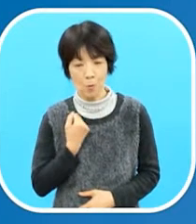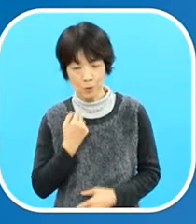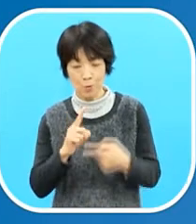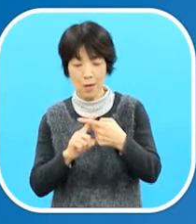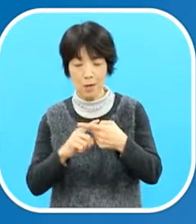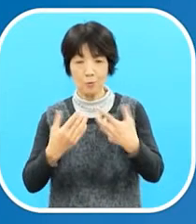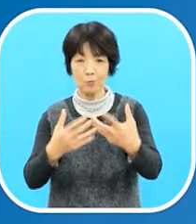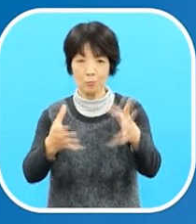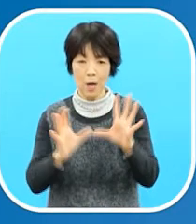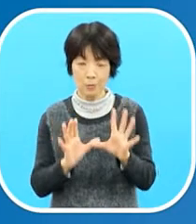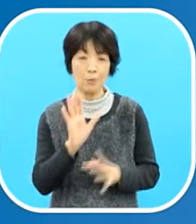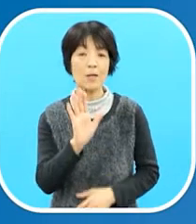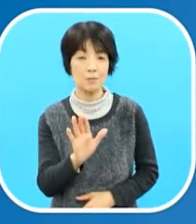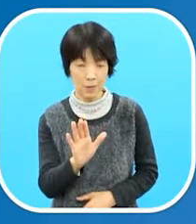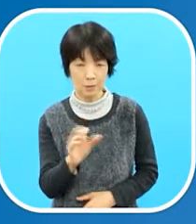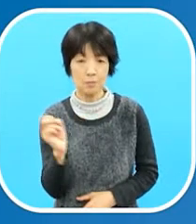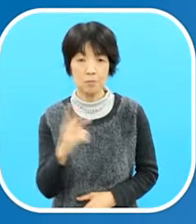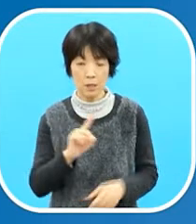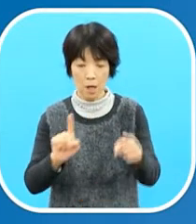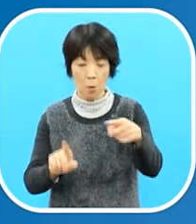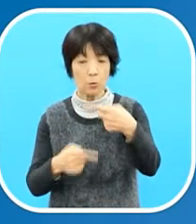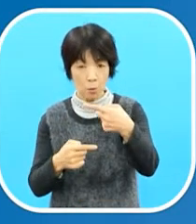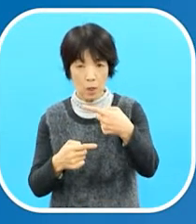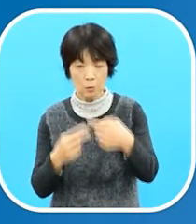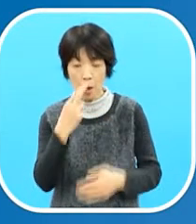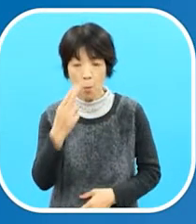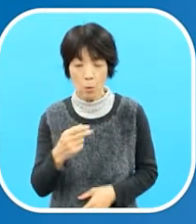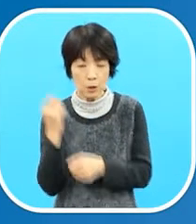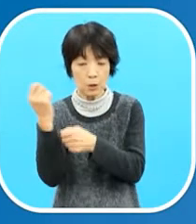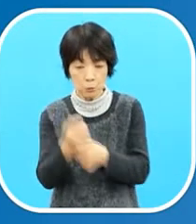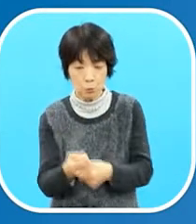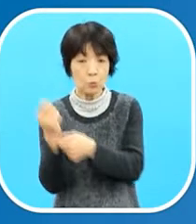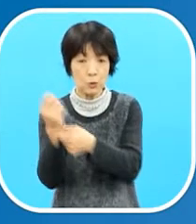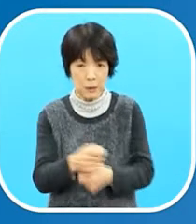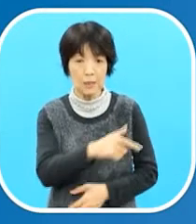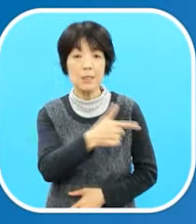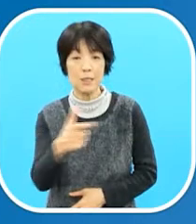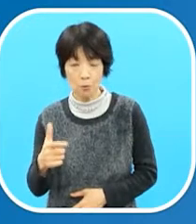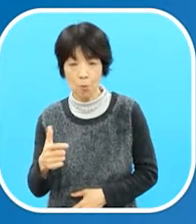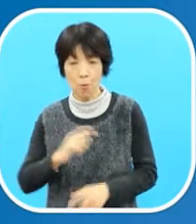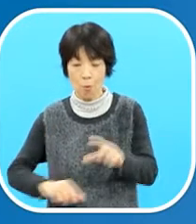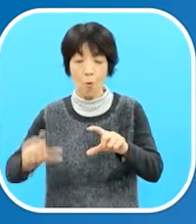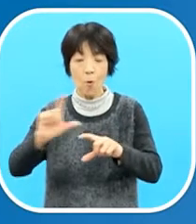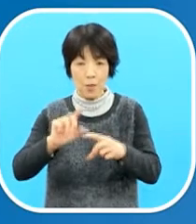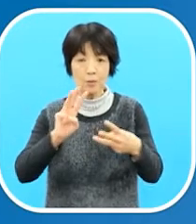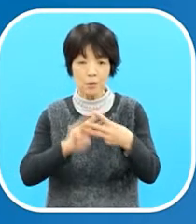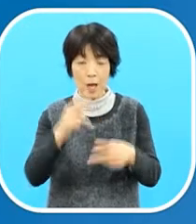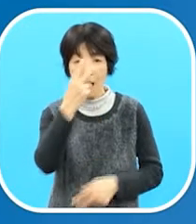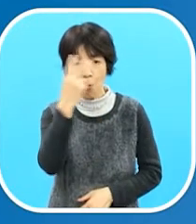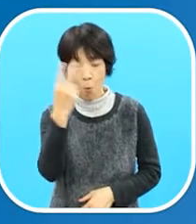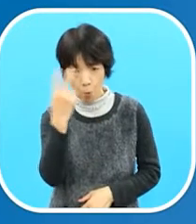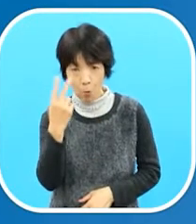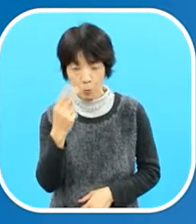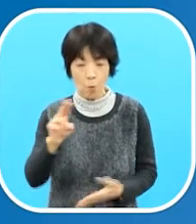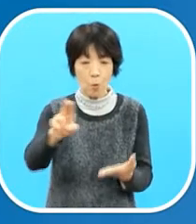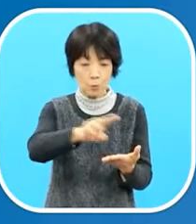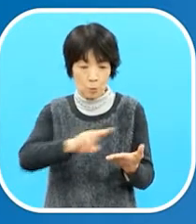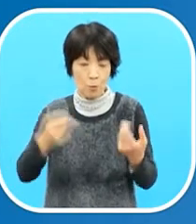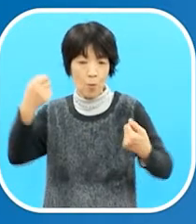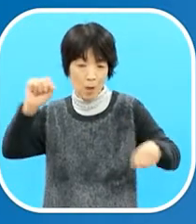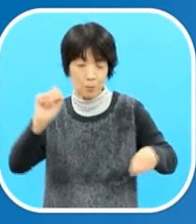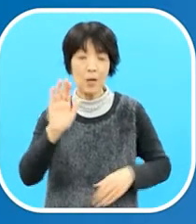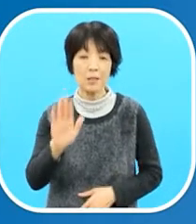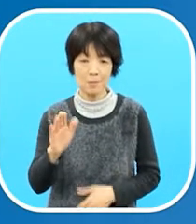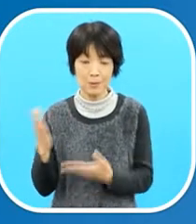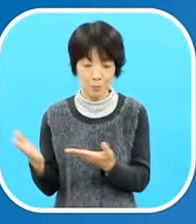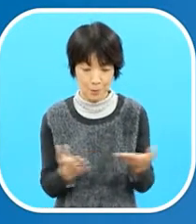します。またお正月は餅つき体験やお振る舞い、増田高校書道部による書道パフォーマンスもあります。